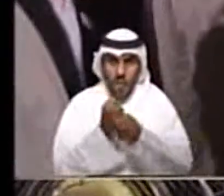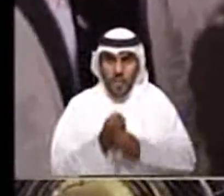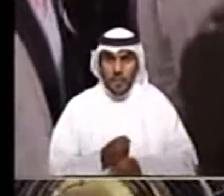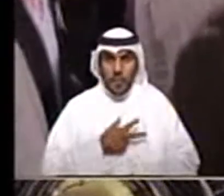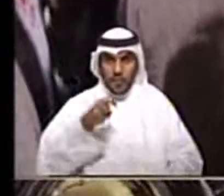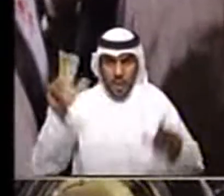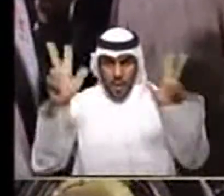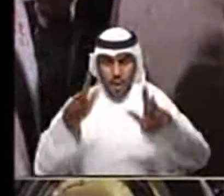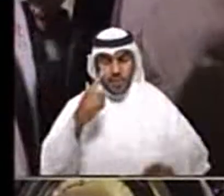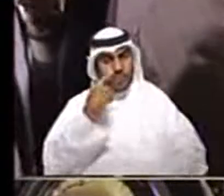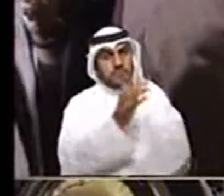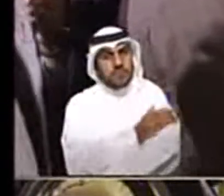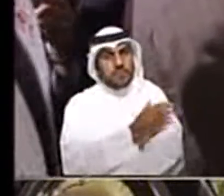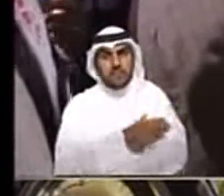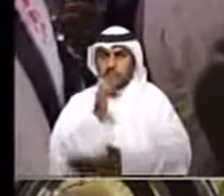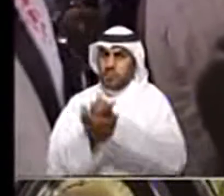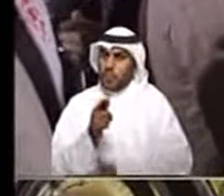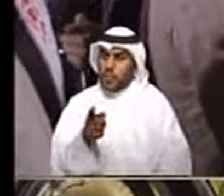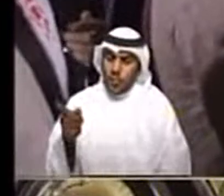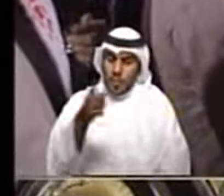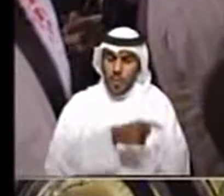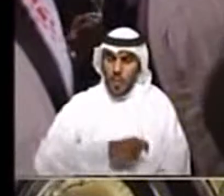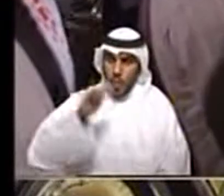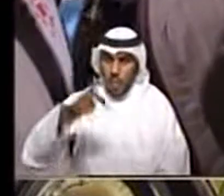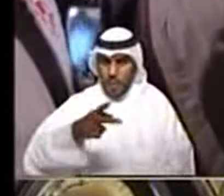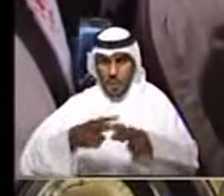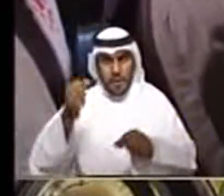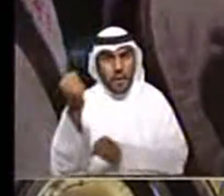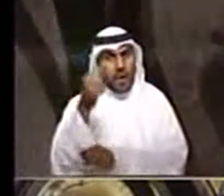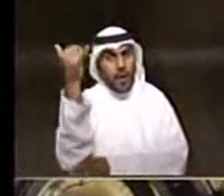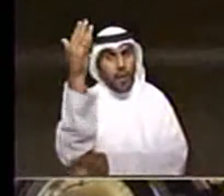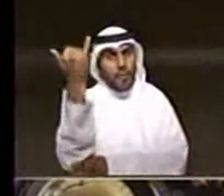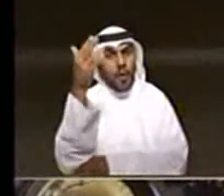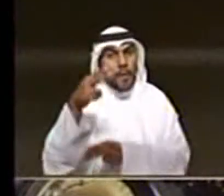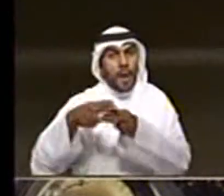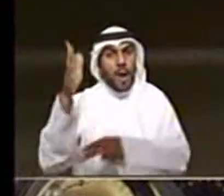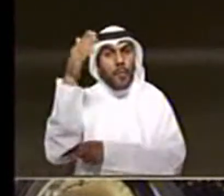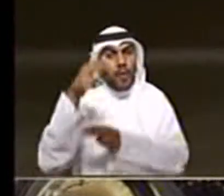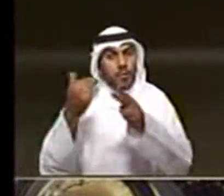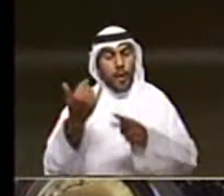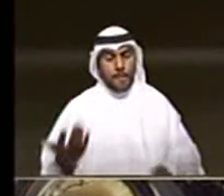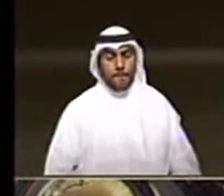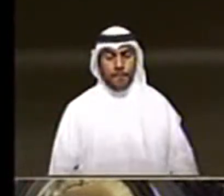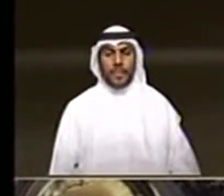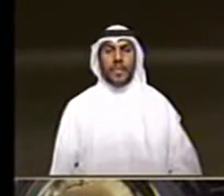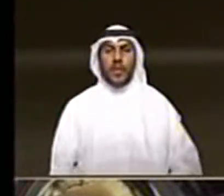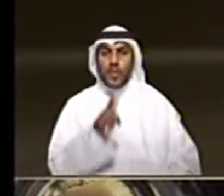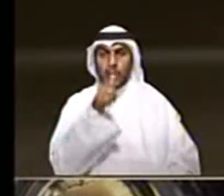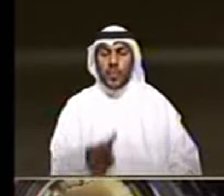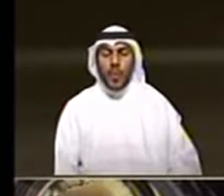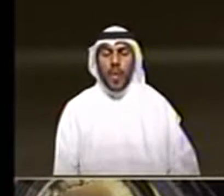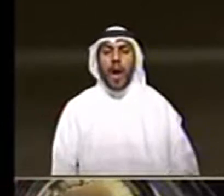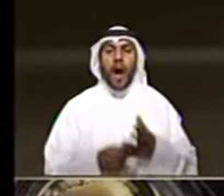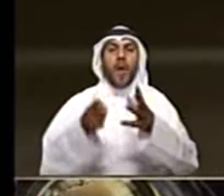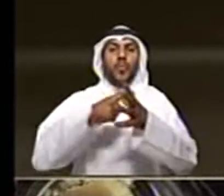مثالا لتحمل كامل المسؤولية الوطنية في العمل الإعلامي. إن القيام بعملية بث مباشر